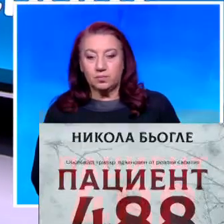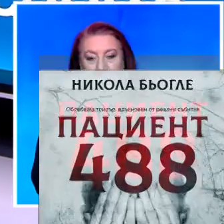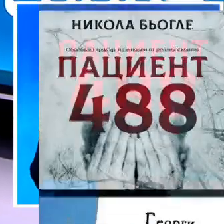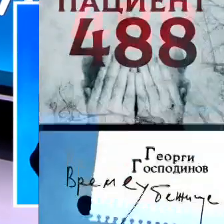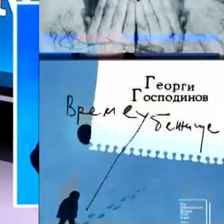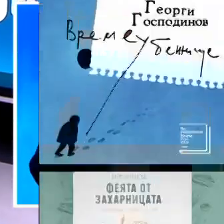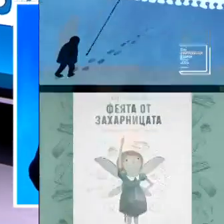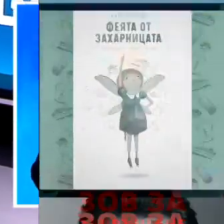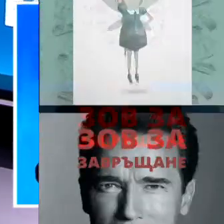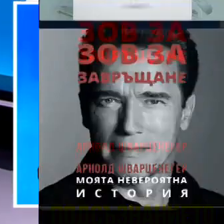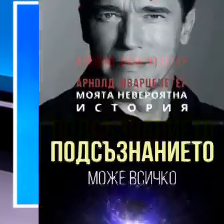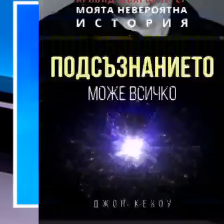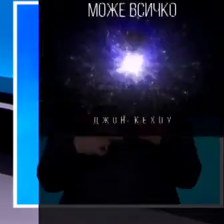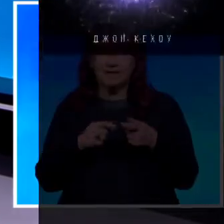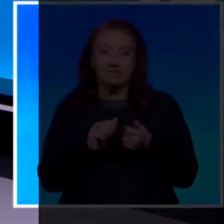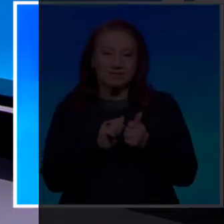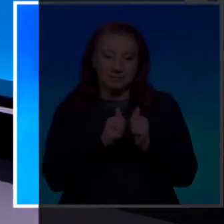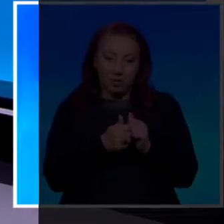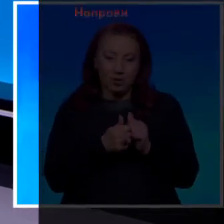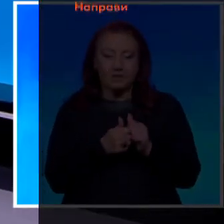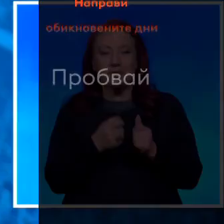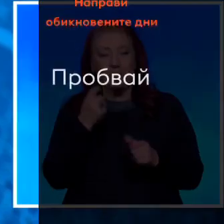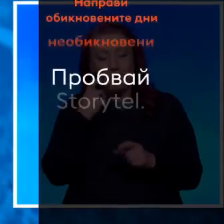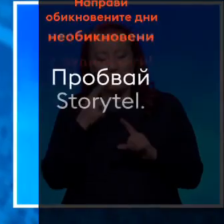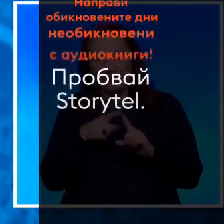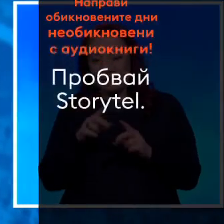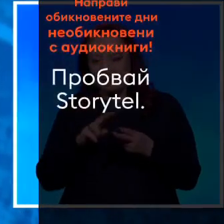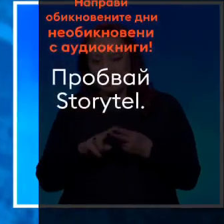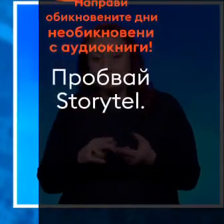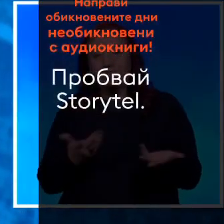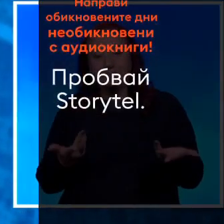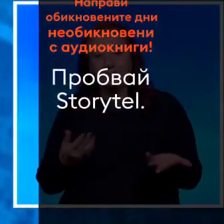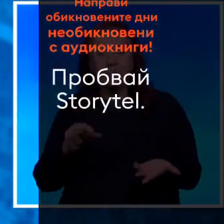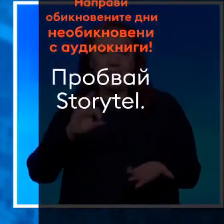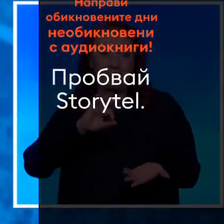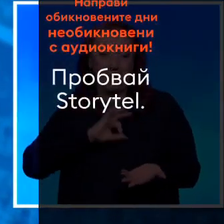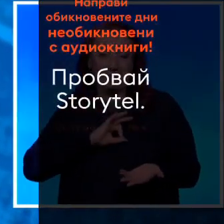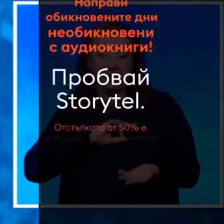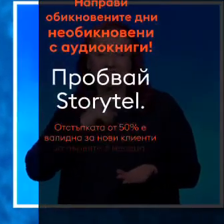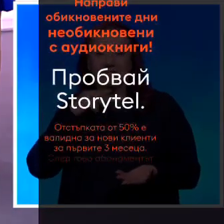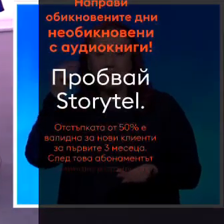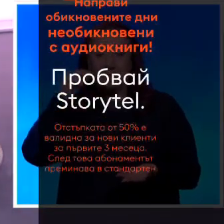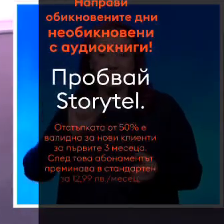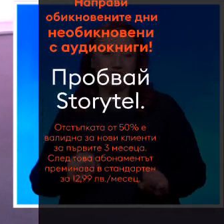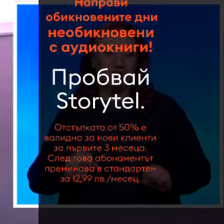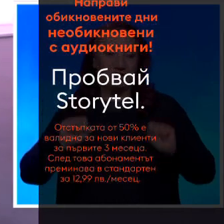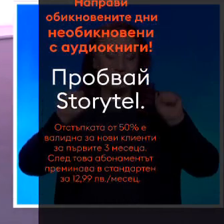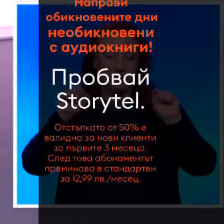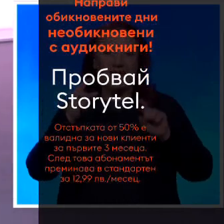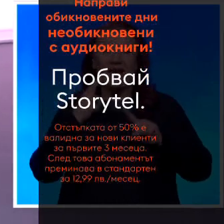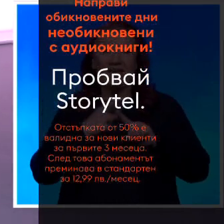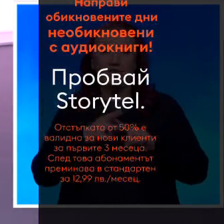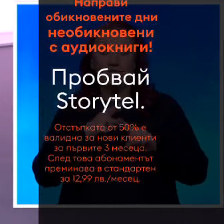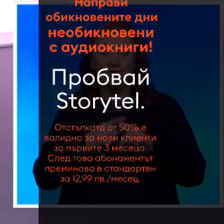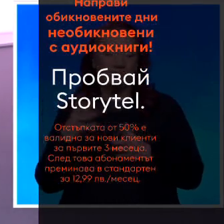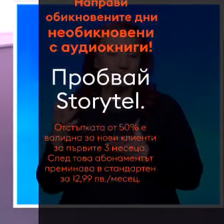Добър вечер, следва Спорт по BTV. Аз съм Гергана Гунчева. Пореден медал за българските штанги. Христо Христов грабна среброто в категория до